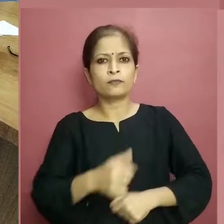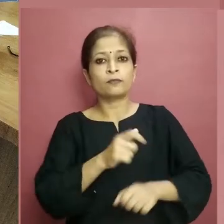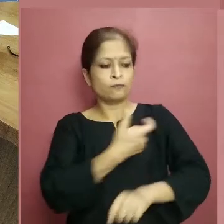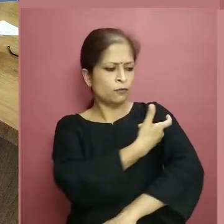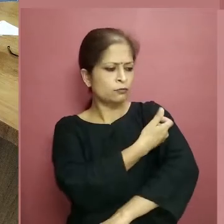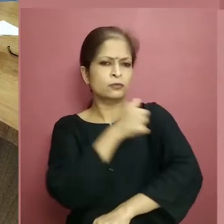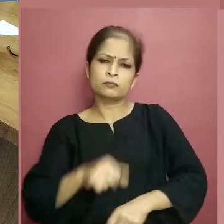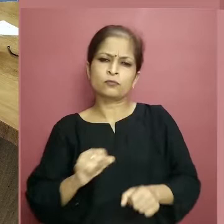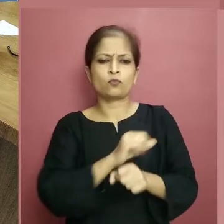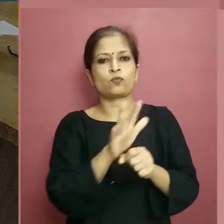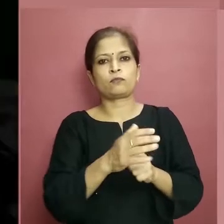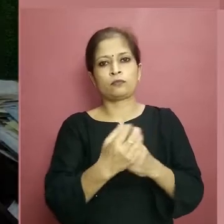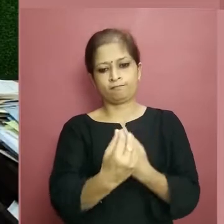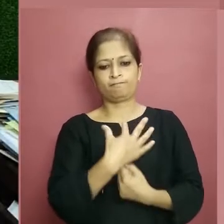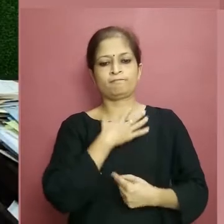करेगा।